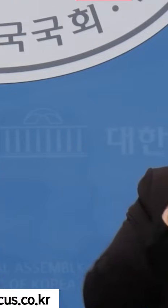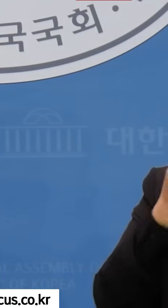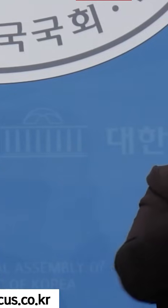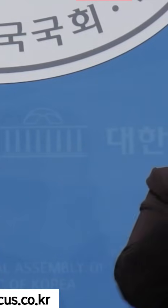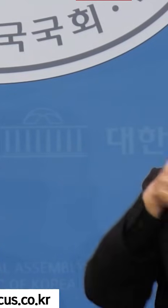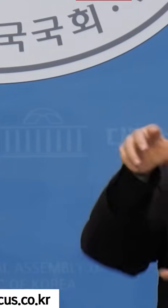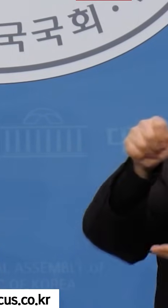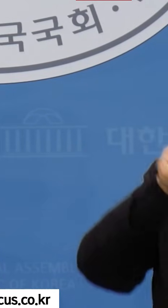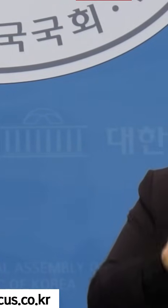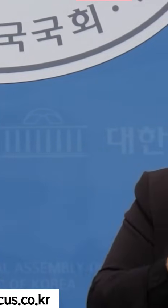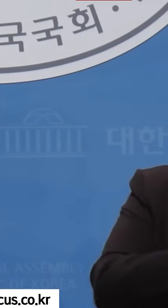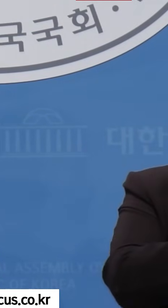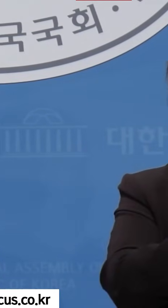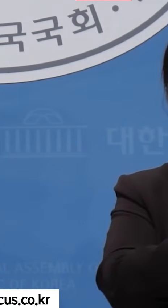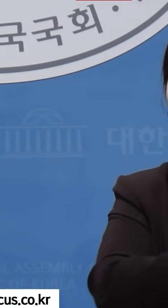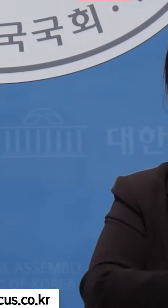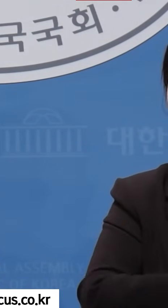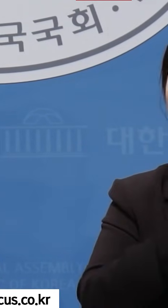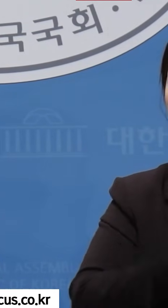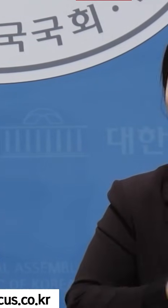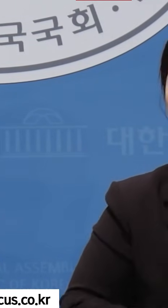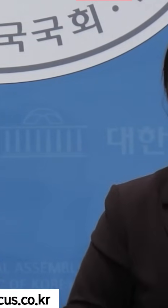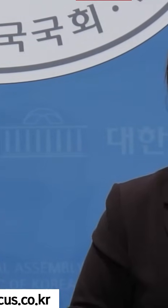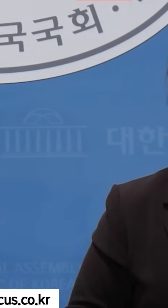해서 발언을 했던 것입니다.